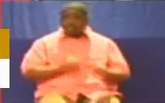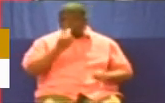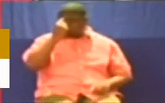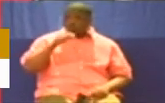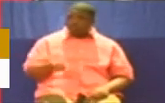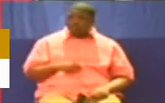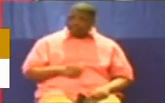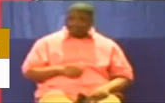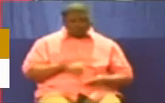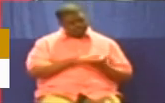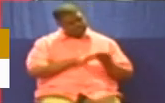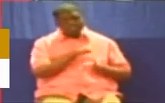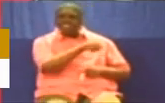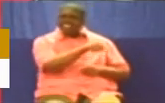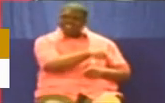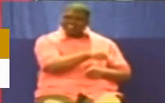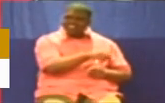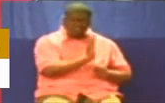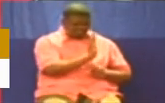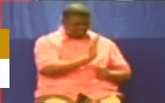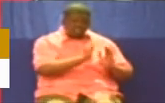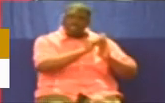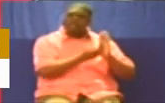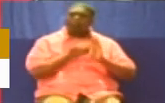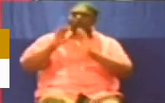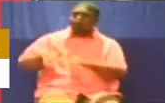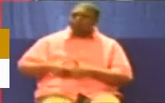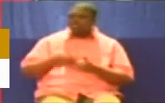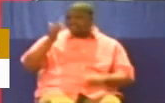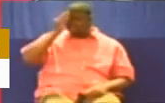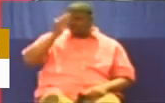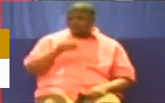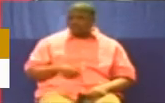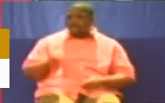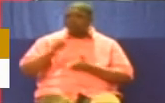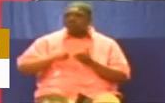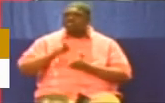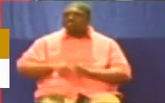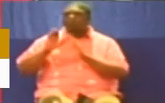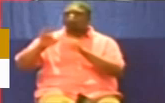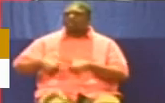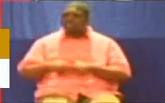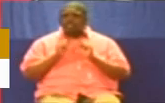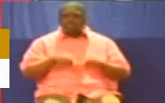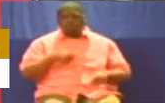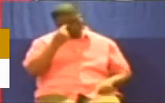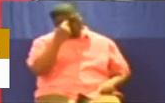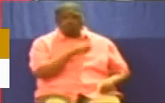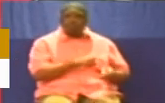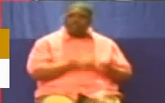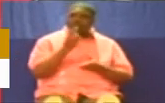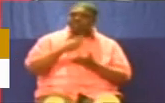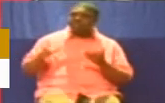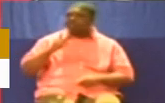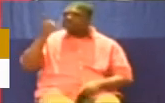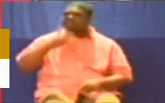na kwa misingi ile ile ya kikanuni, kanuni zetu za bunge zinatambua kwamba ofisi ya bunge ipo Dodoma, Dar es Salaam pamoja na